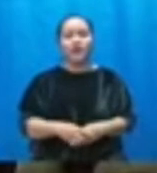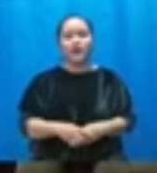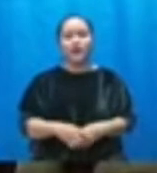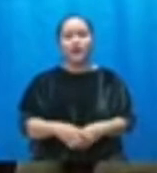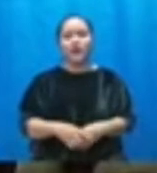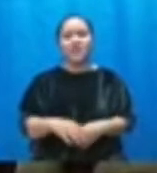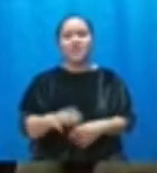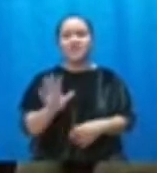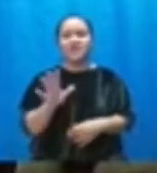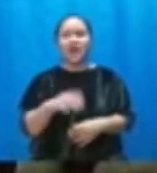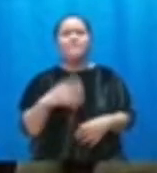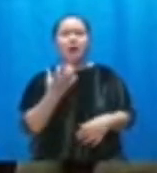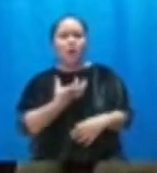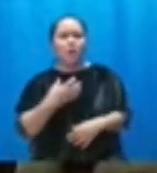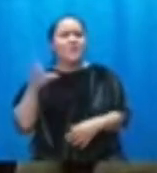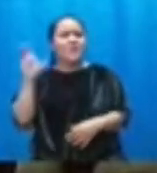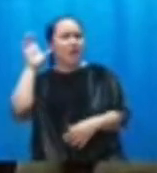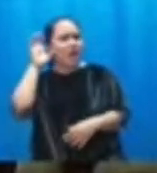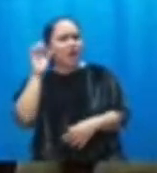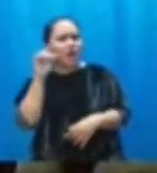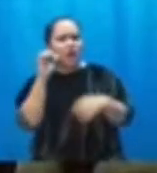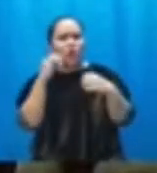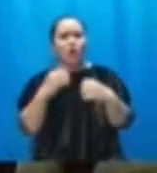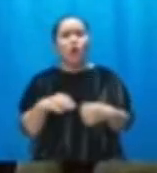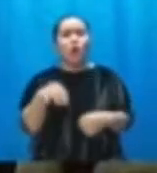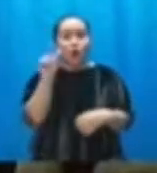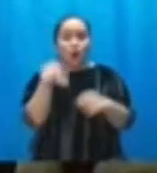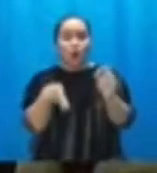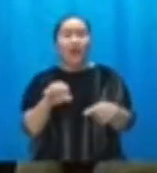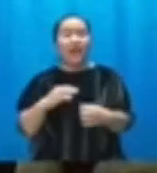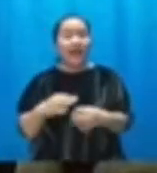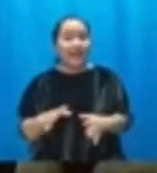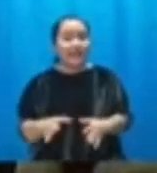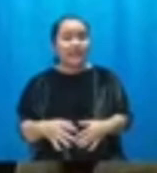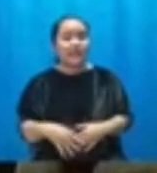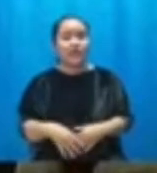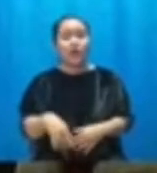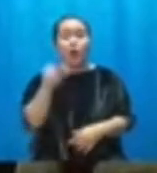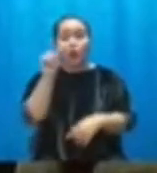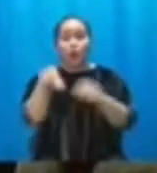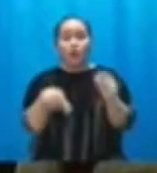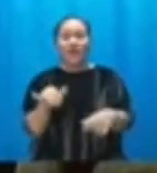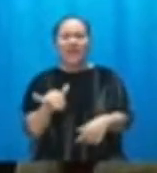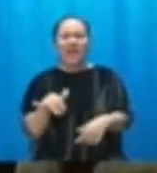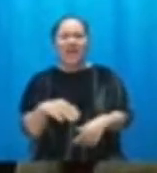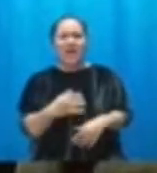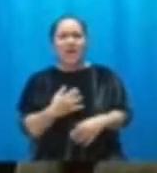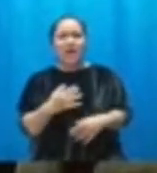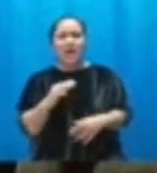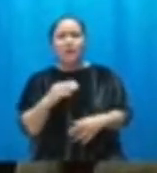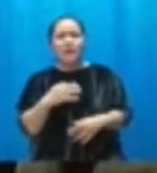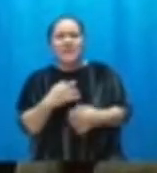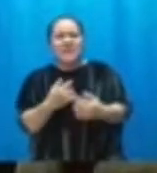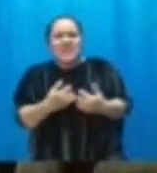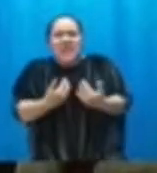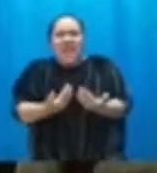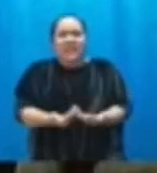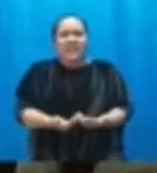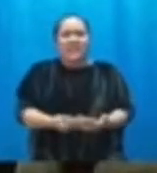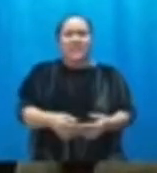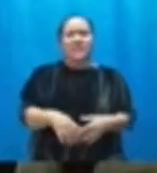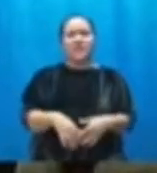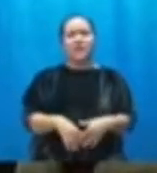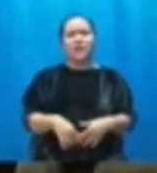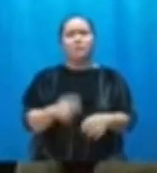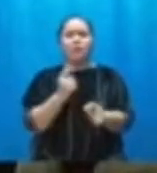lain Hai orang yang marah-marah orang yang dengki orange Iri hati dan zat-zat lainnya itu membuat hati kita